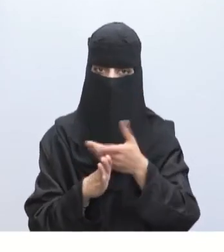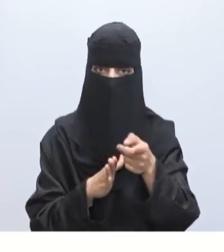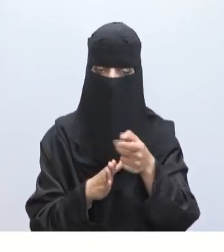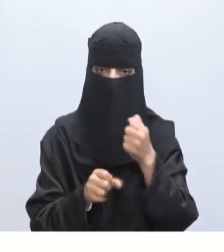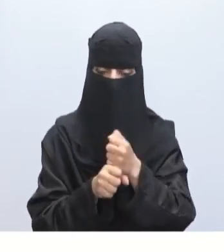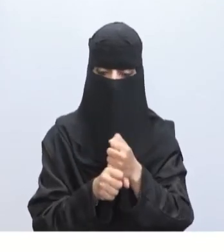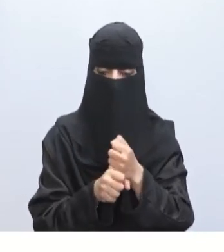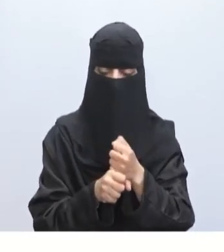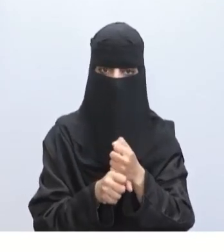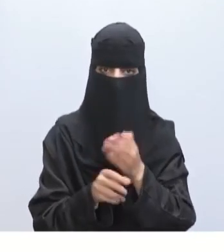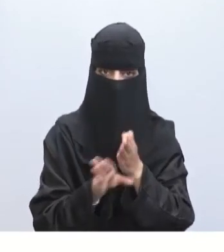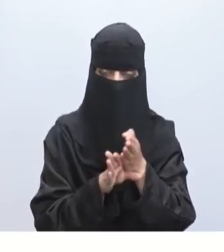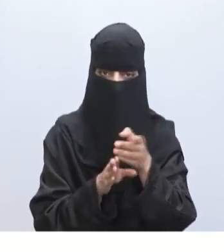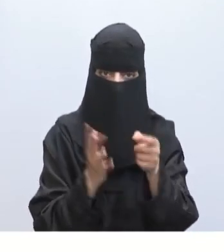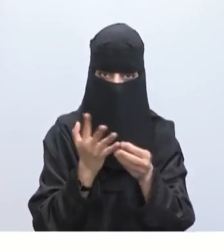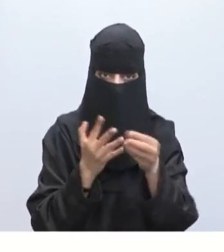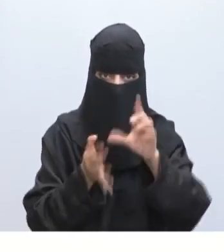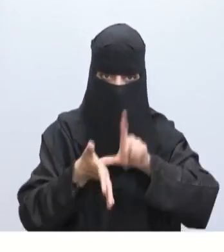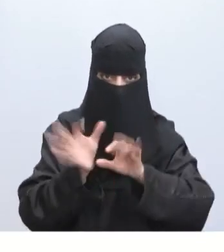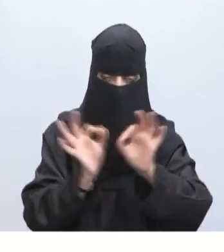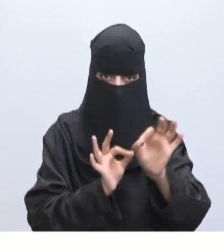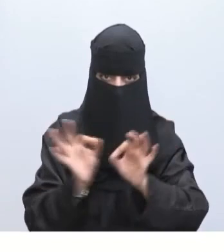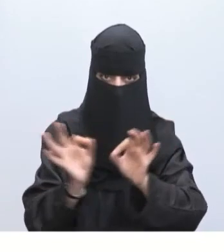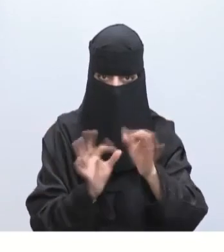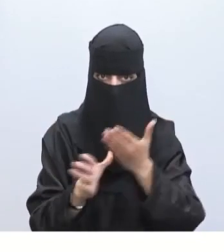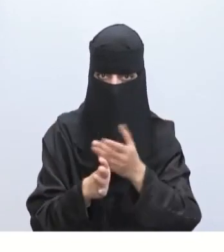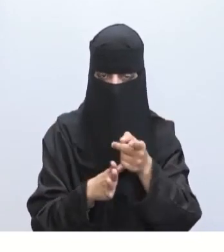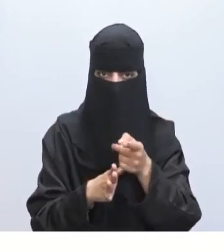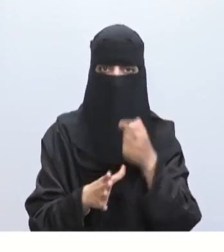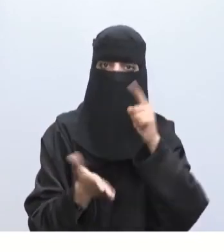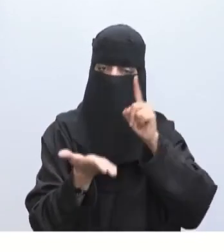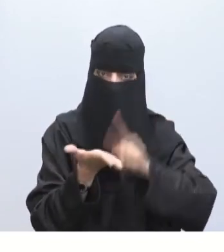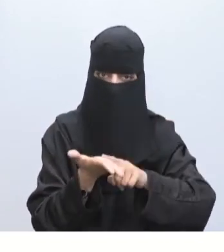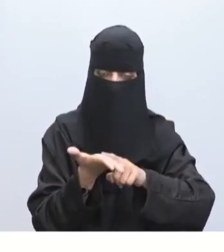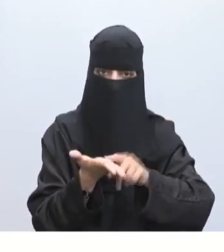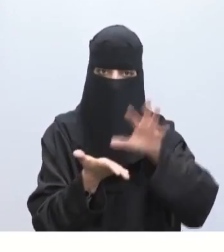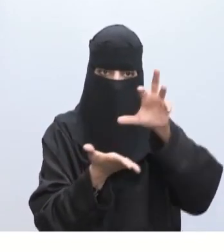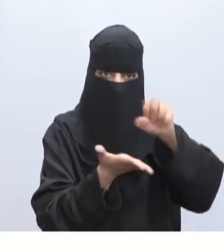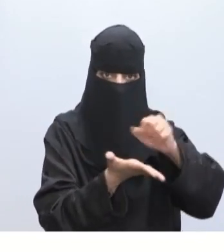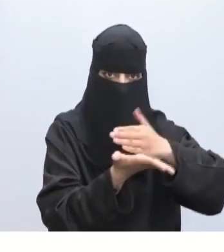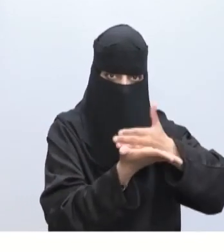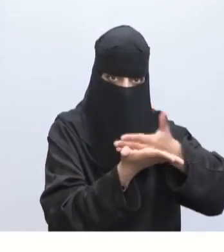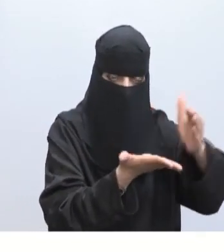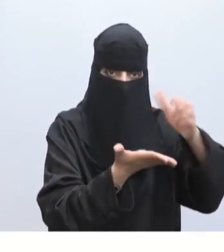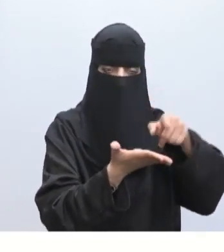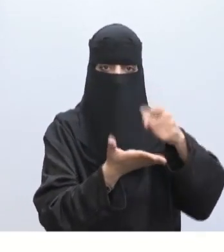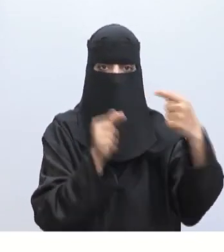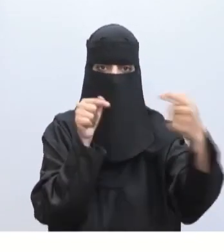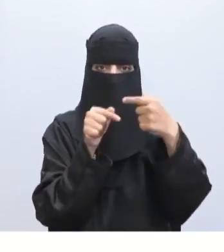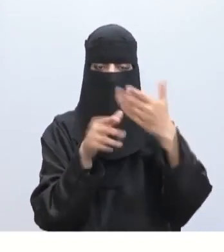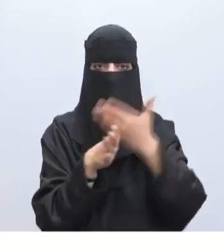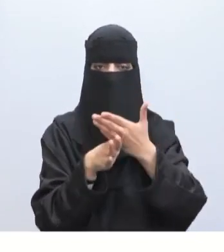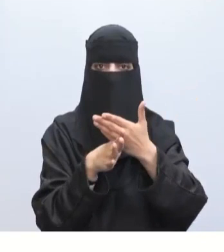هذه الطريقه وهذه الاستراتيجيه ان يقضي فيها على المعتدي حيث